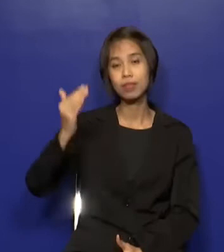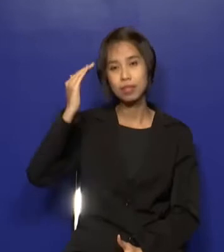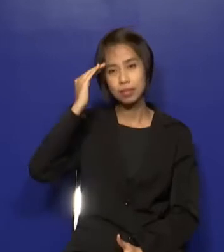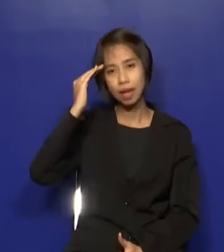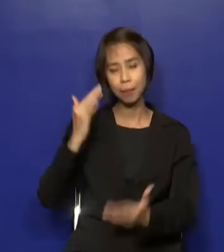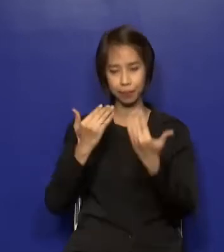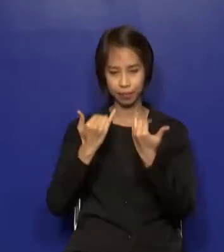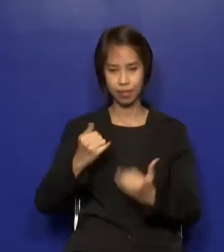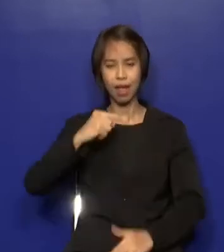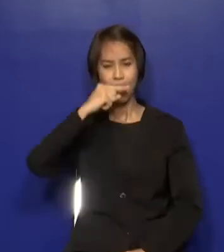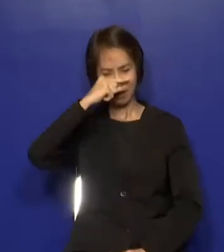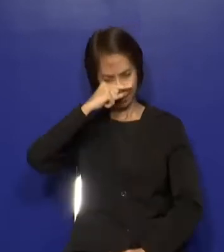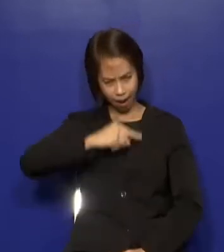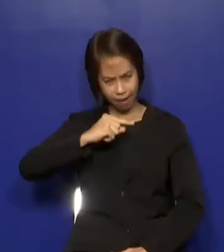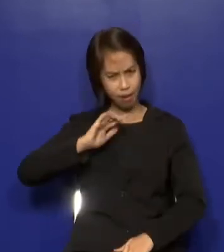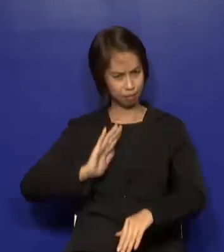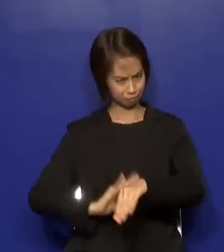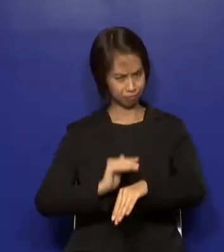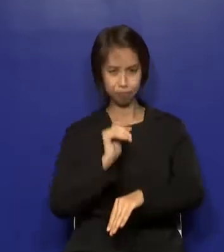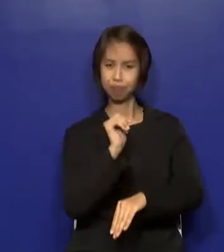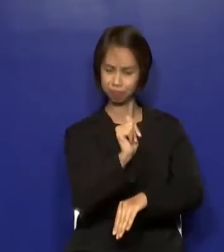งนะคะไม่น้อยหน้าต่างประเทศ